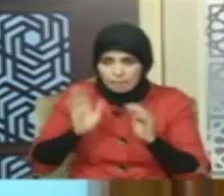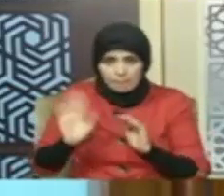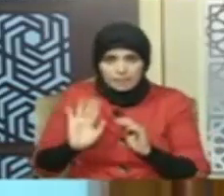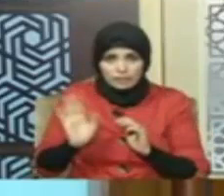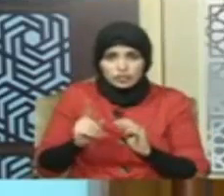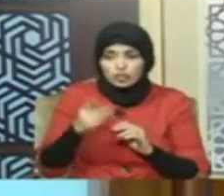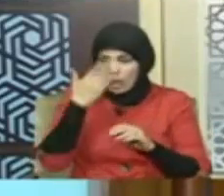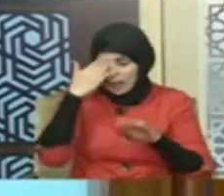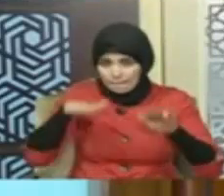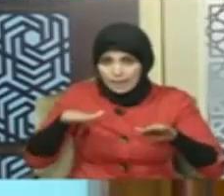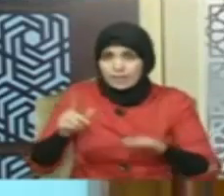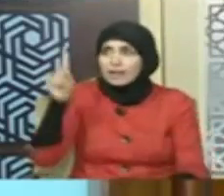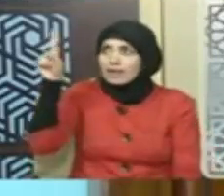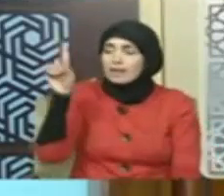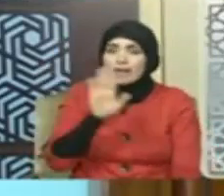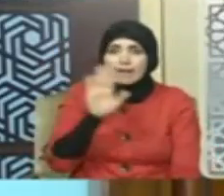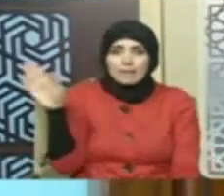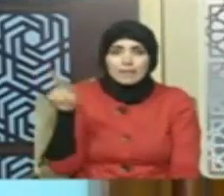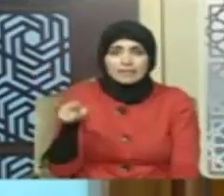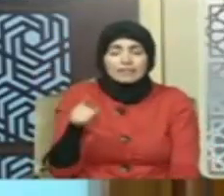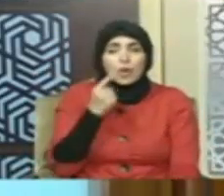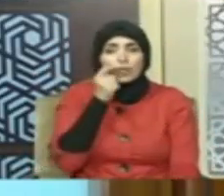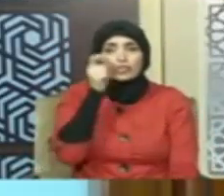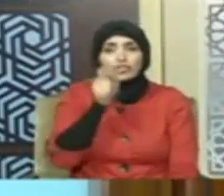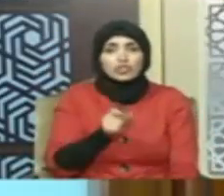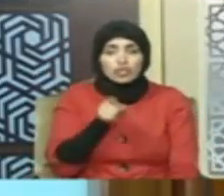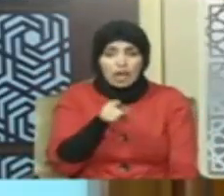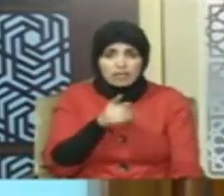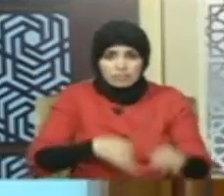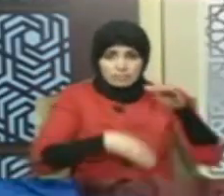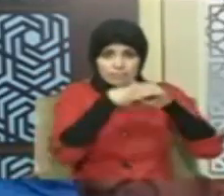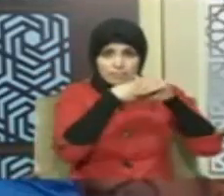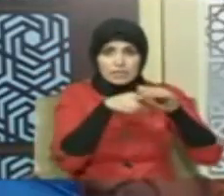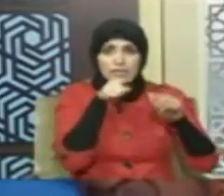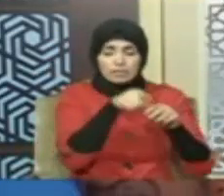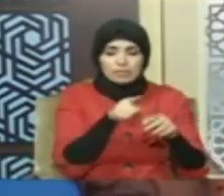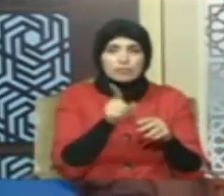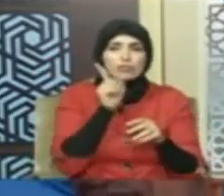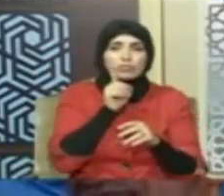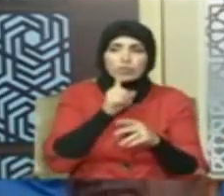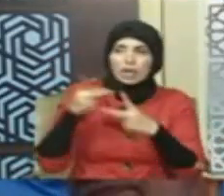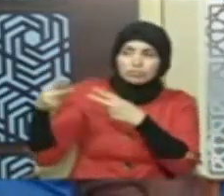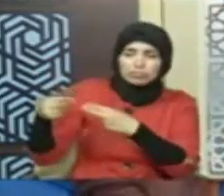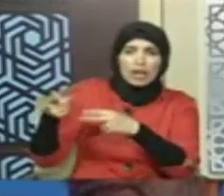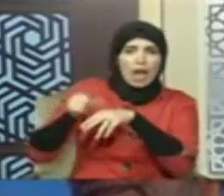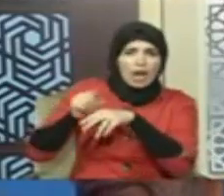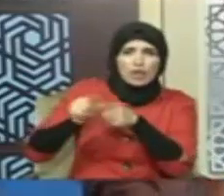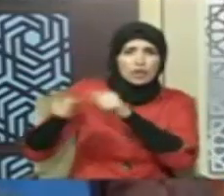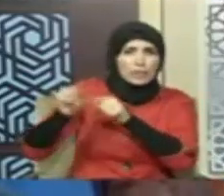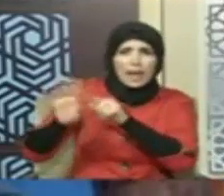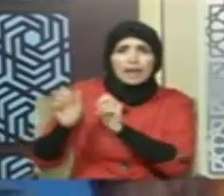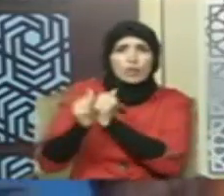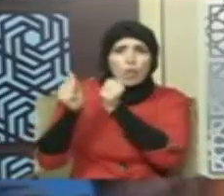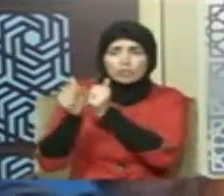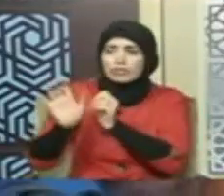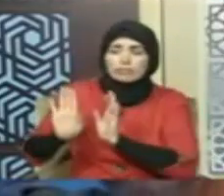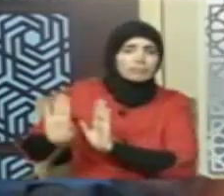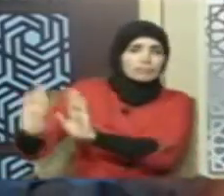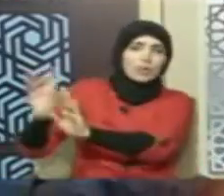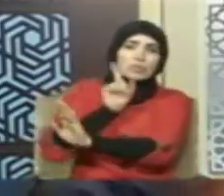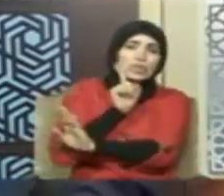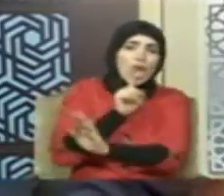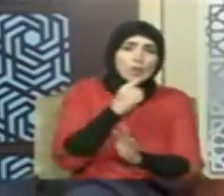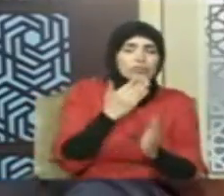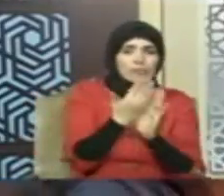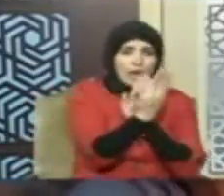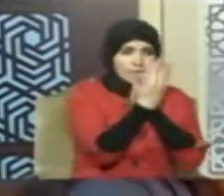عبادة لله، وأن المعتكف يريد أن ينقطع إلى الله في لحظات الاعتكاف بينه وبين